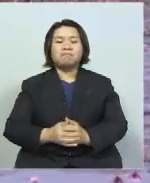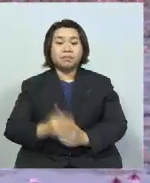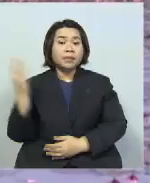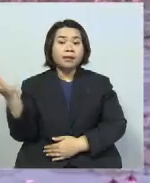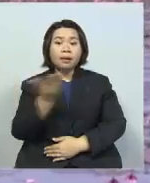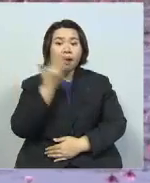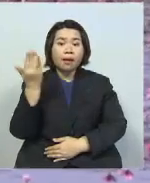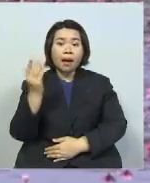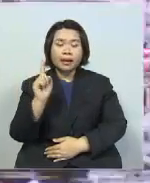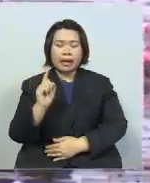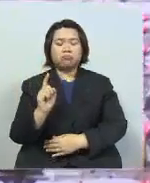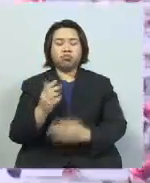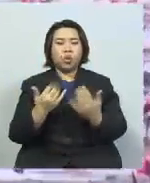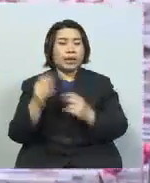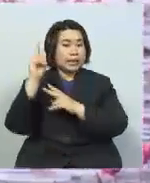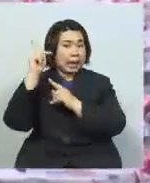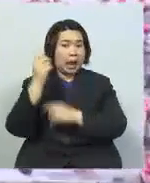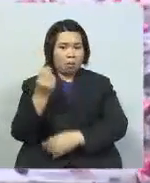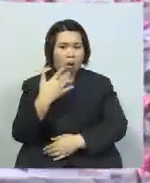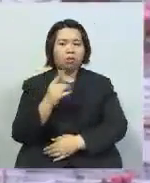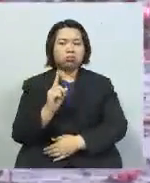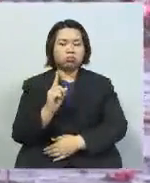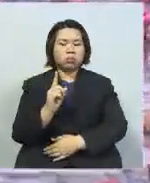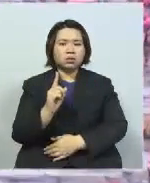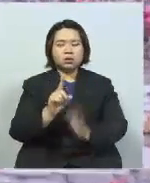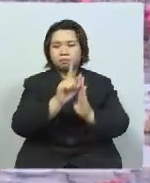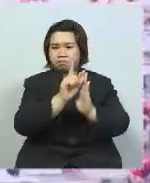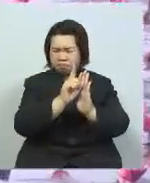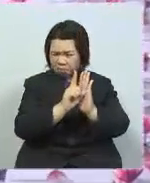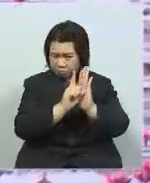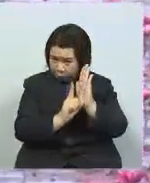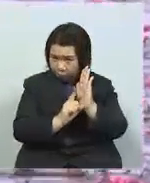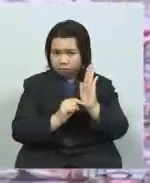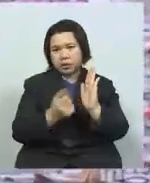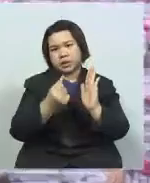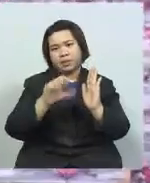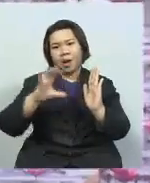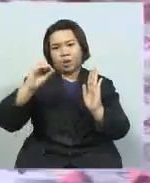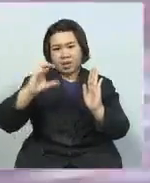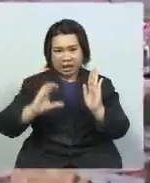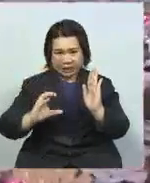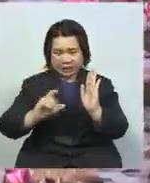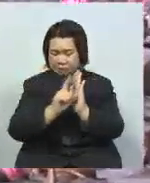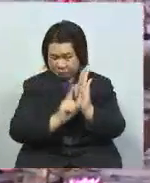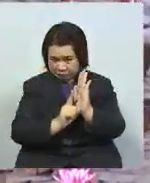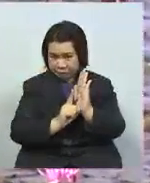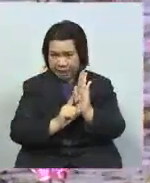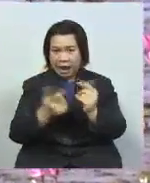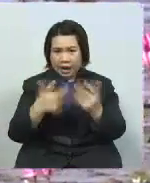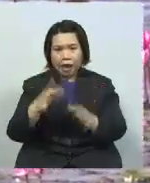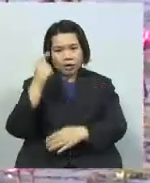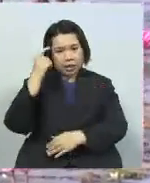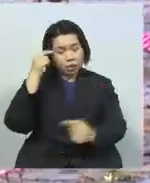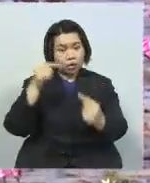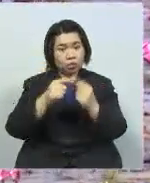พอากาศทั่วไปเช้าวันนี้เนี่ยผู้สื่อข่าวรายงานว่าอากาศนะคะอุณหภูมิต่ำสุดอยู่ที่15องศาเซลเซียสแล้วก็คาดว่า